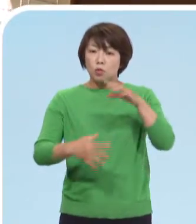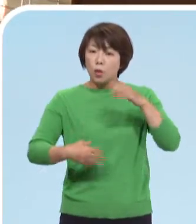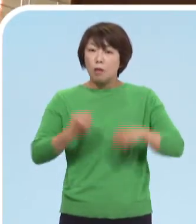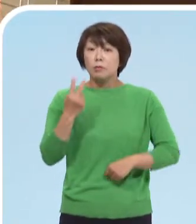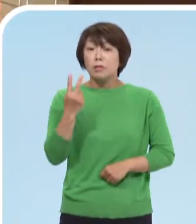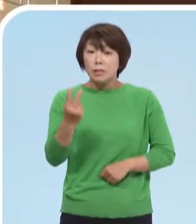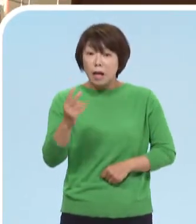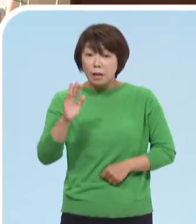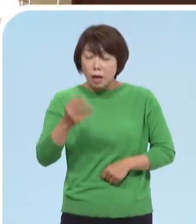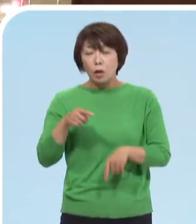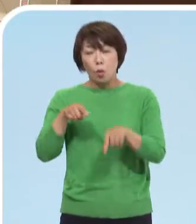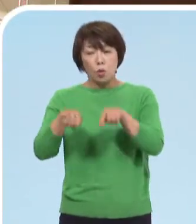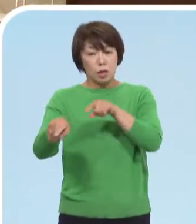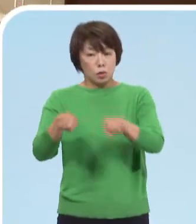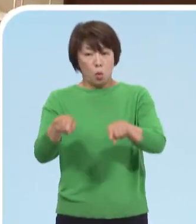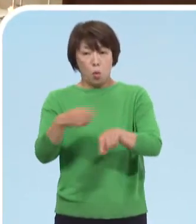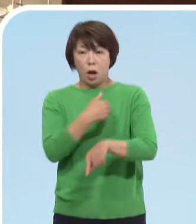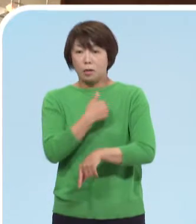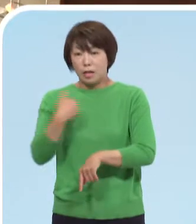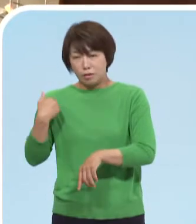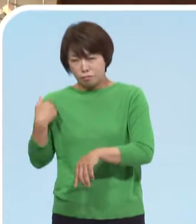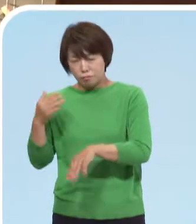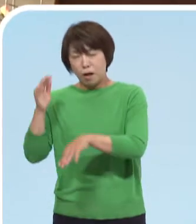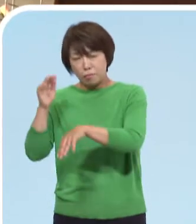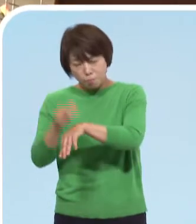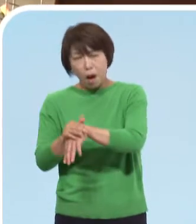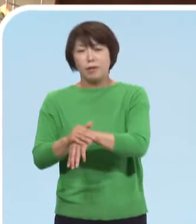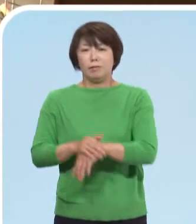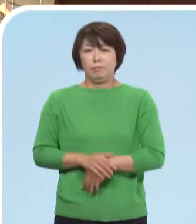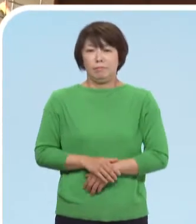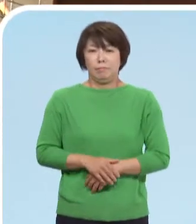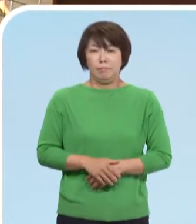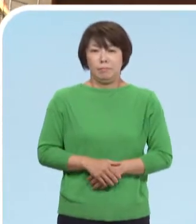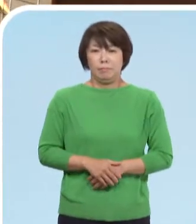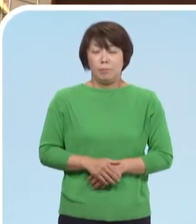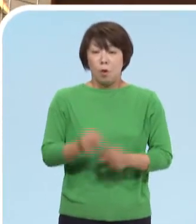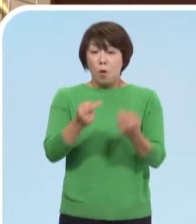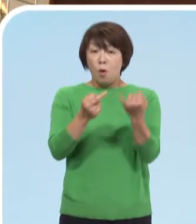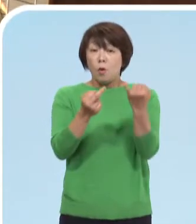中学2年生ながら教える立場になるほどの腕前なんだそうです。